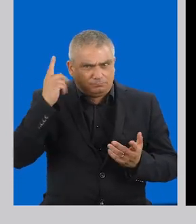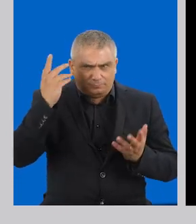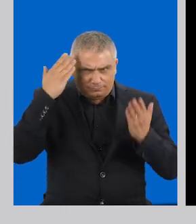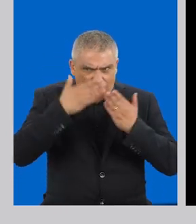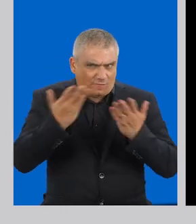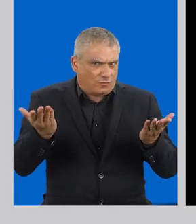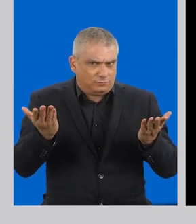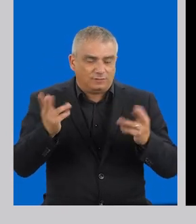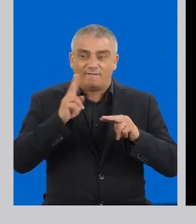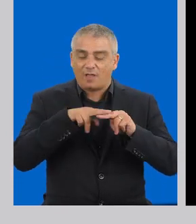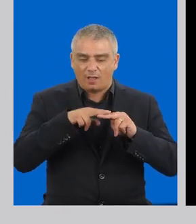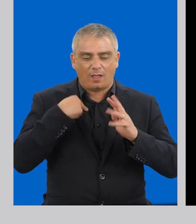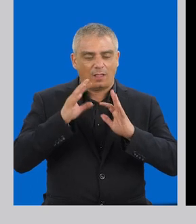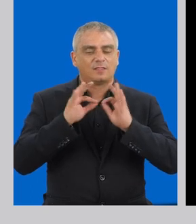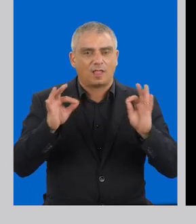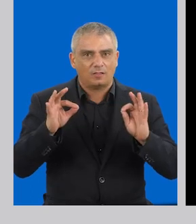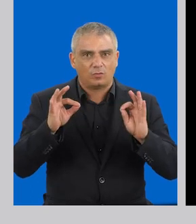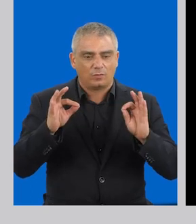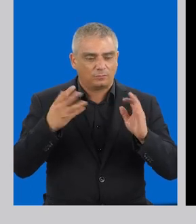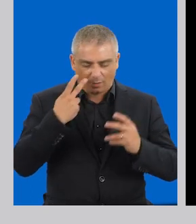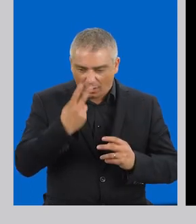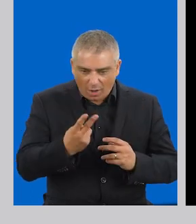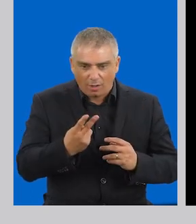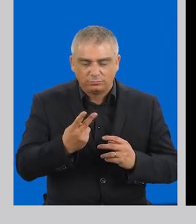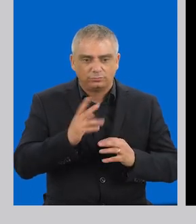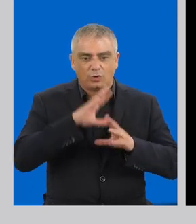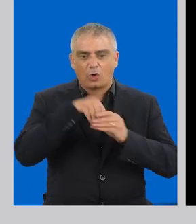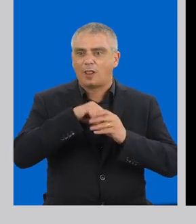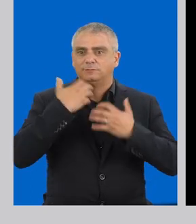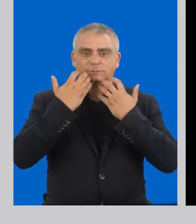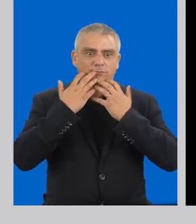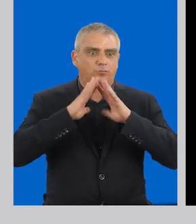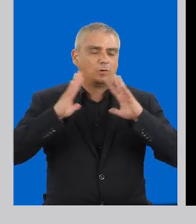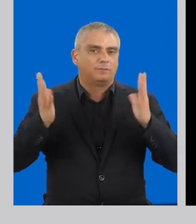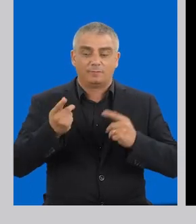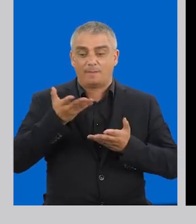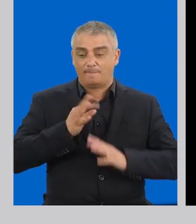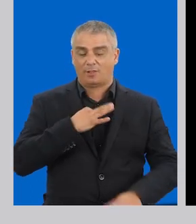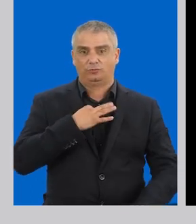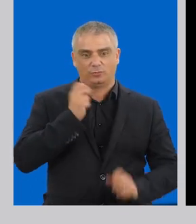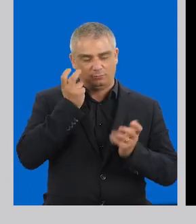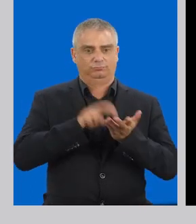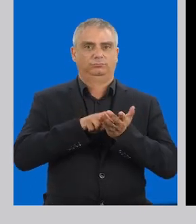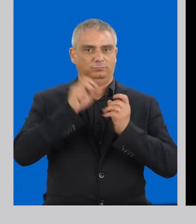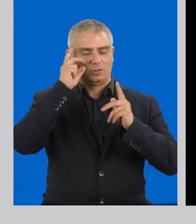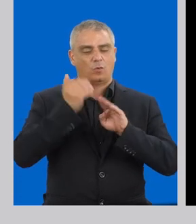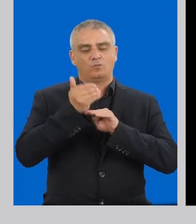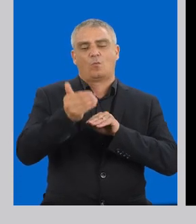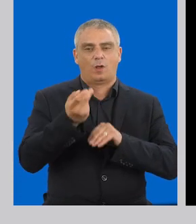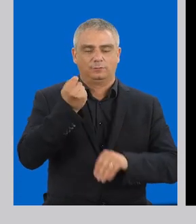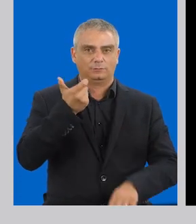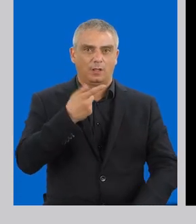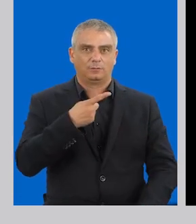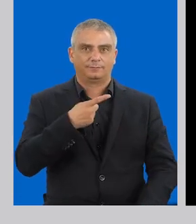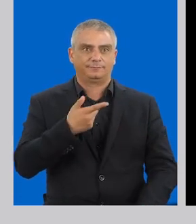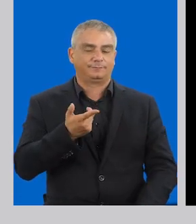לא בפוקוס א ואז התחלנו להיכנס ולראות כולל כל הסיפורים הבנות שלי התעוררו קצת